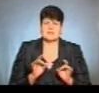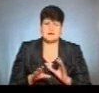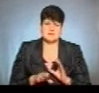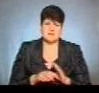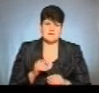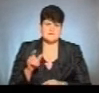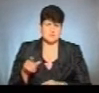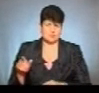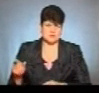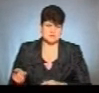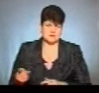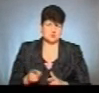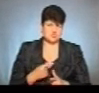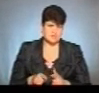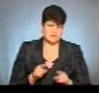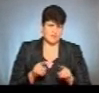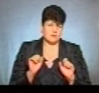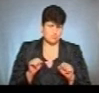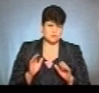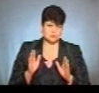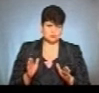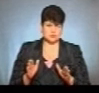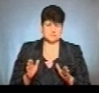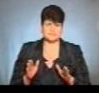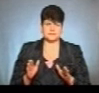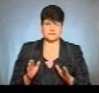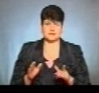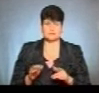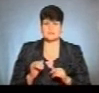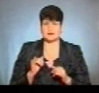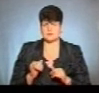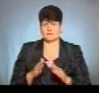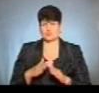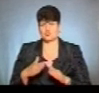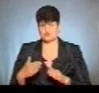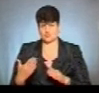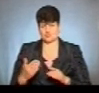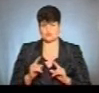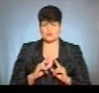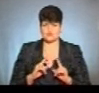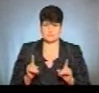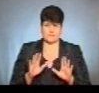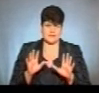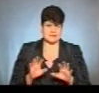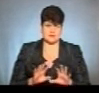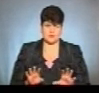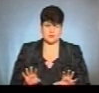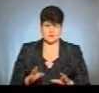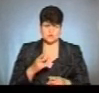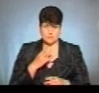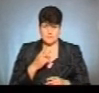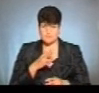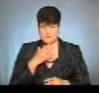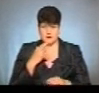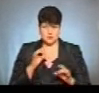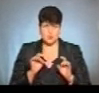Чи так може бути таке, що навіть в негативну сторону, особливо незаконна? Якщо ми бачимо багато